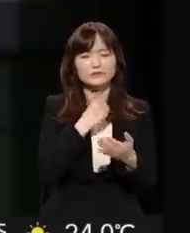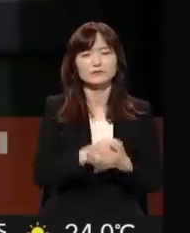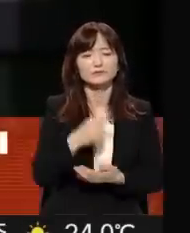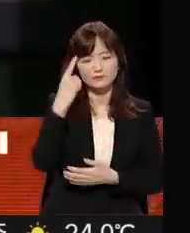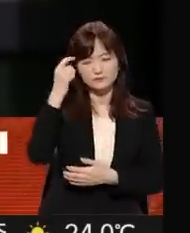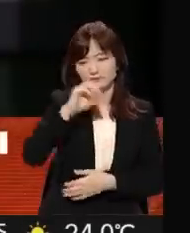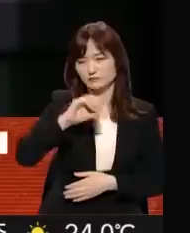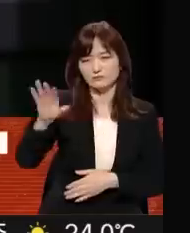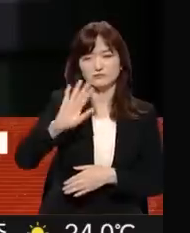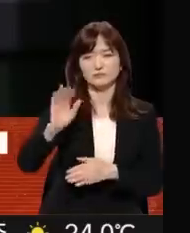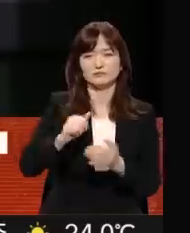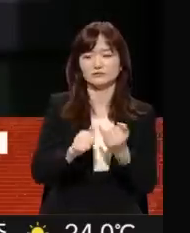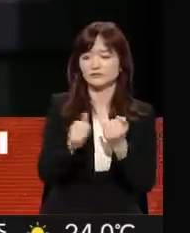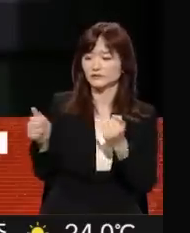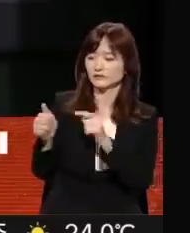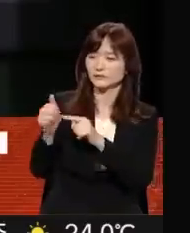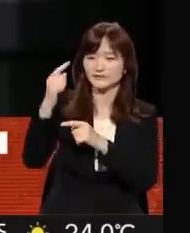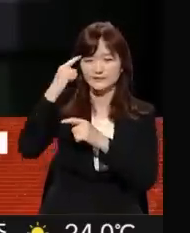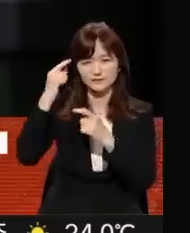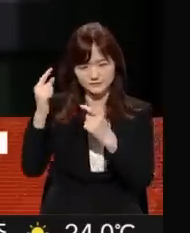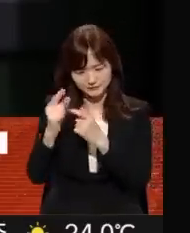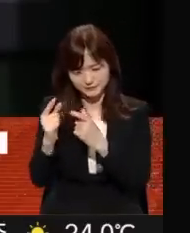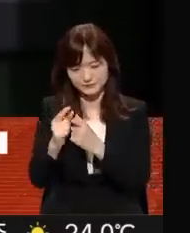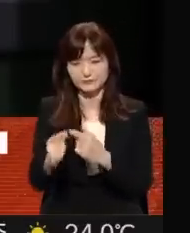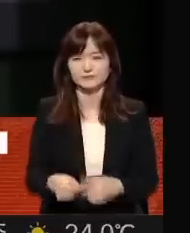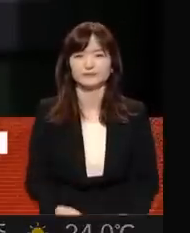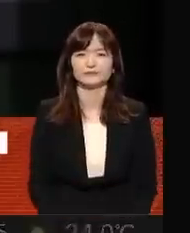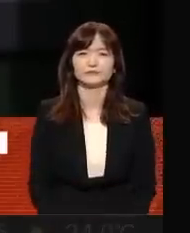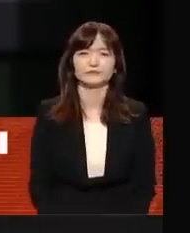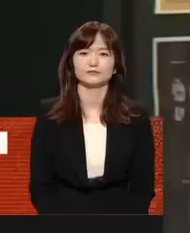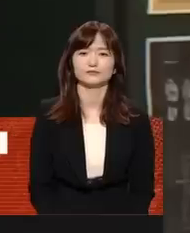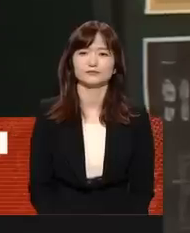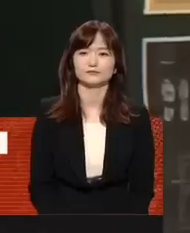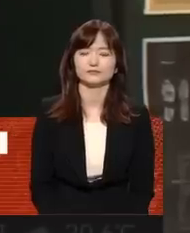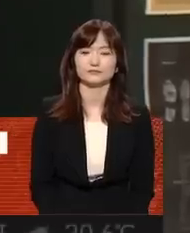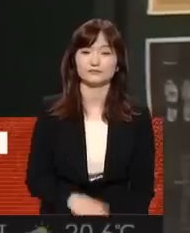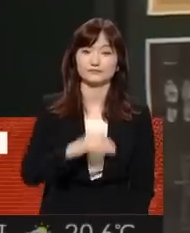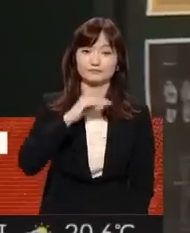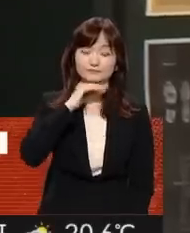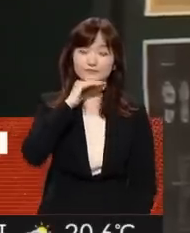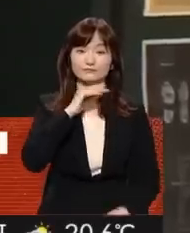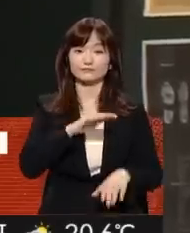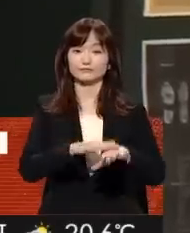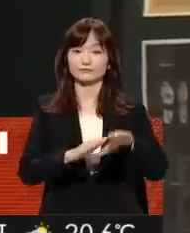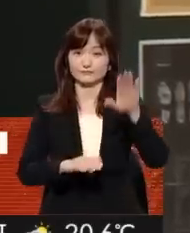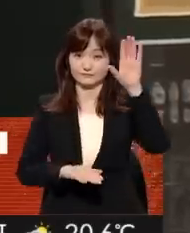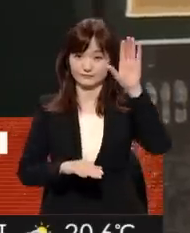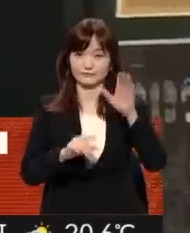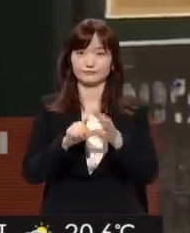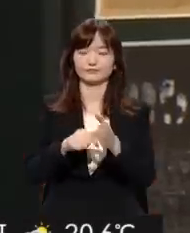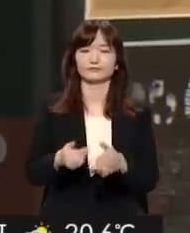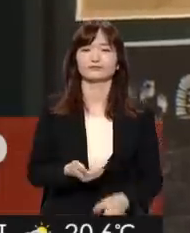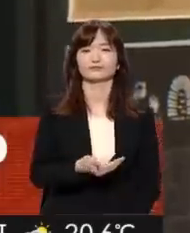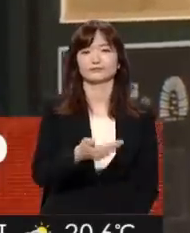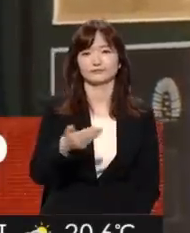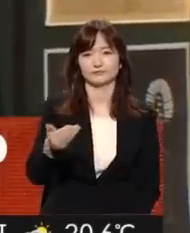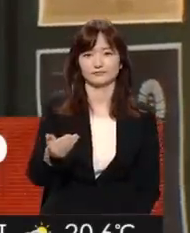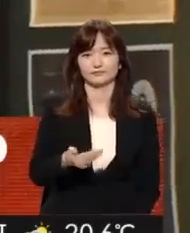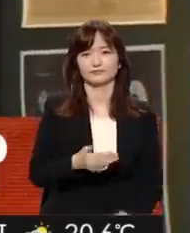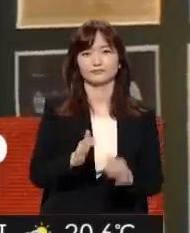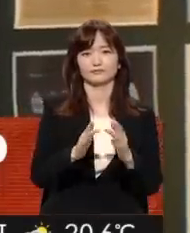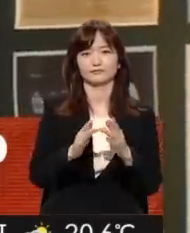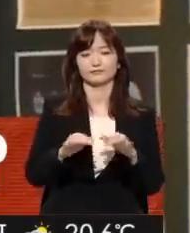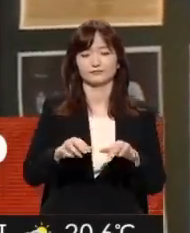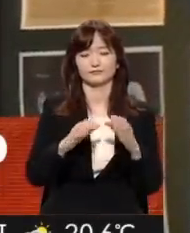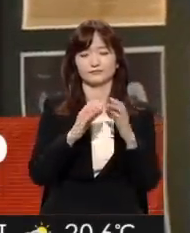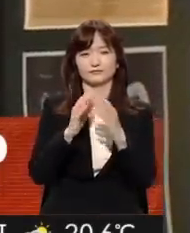않고 이렇게 쌓아두는 남편 때문에 너무 고민이 된다고 합니다. 그렇군요. 자, 기다리고 기다리셨던 부처 핸즈업 타임. 우리 가족 여러분들도